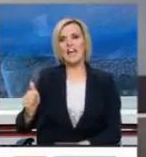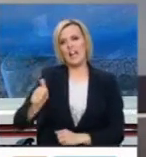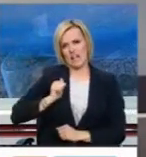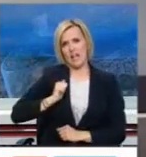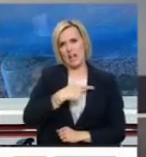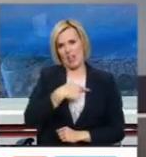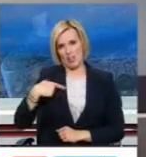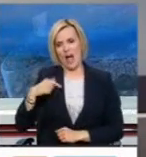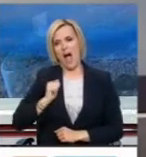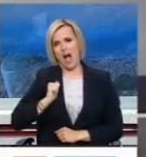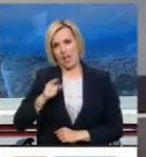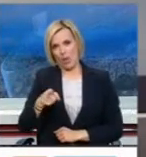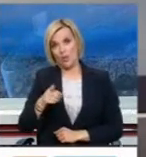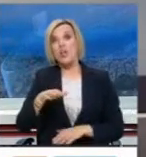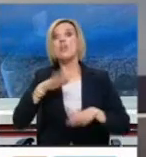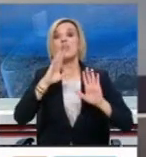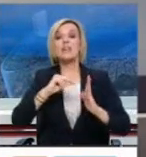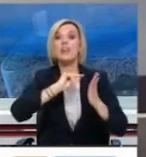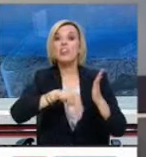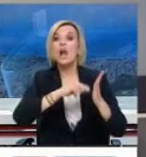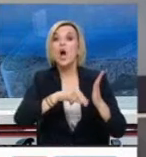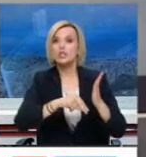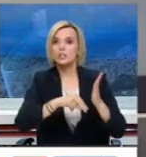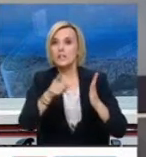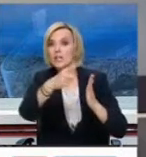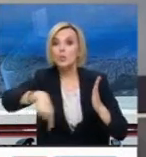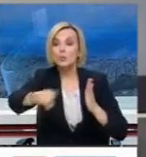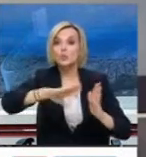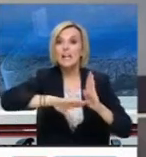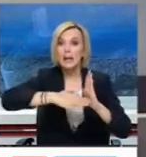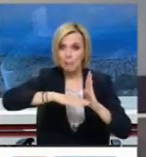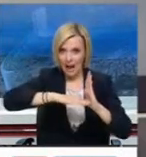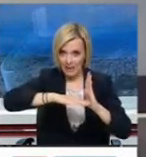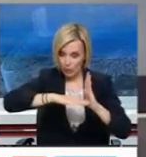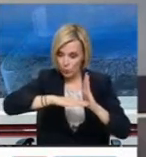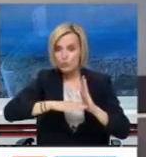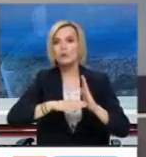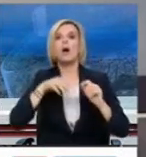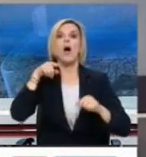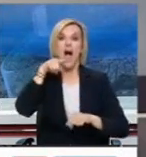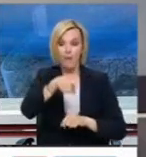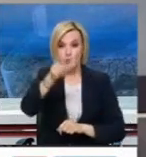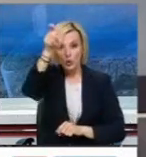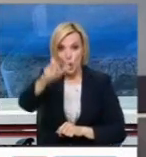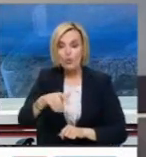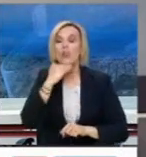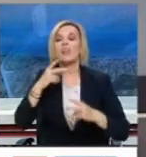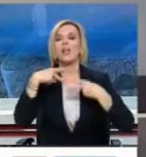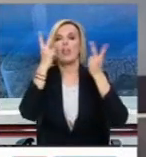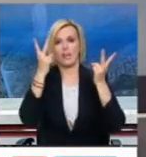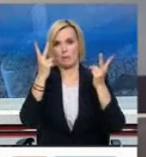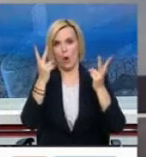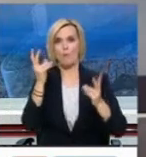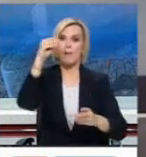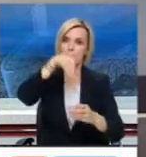που τελούν σε αναστολή οι συμβάσεις εργασίας τους στο πληροφοριακό σύστημα Εργάνη, θα αποκλείεται από την υπαγωγή τους στα